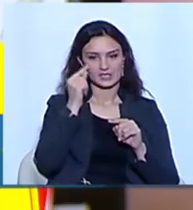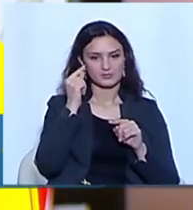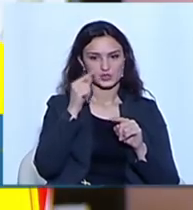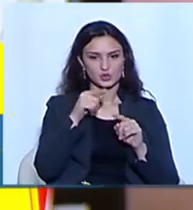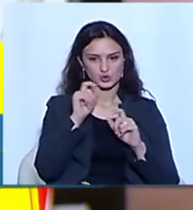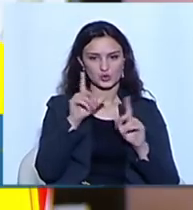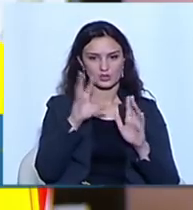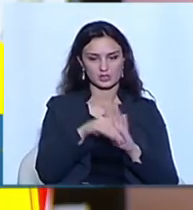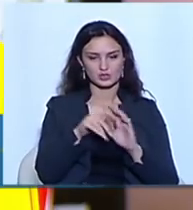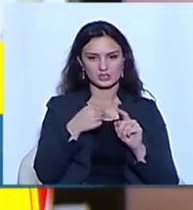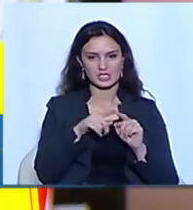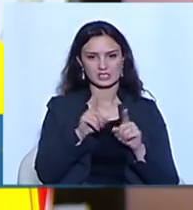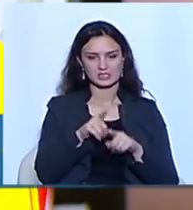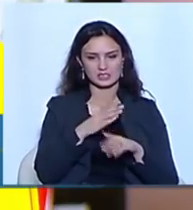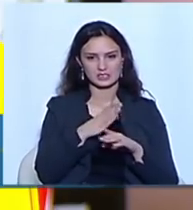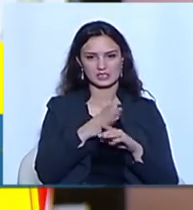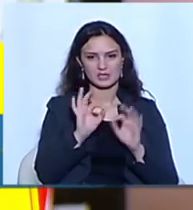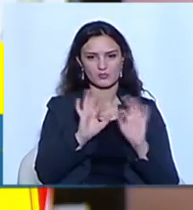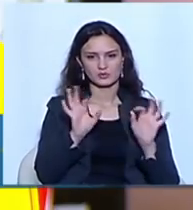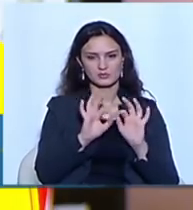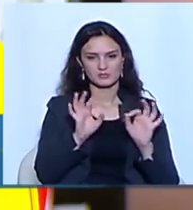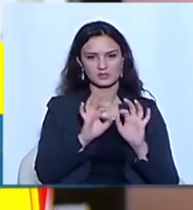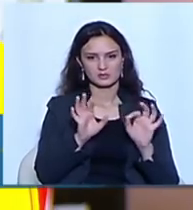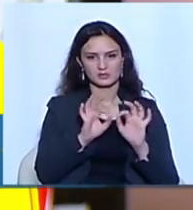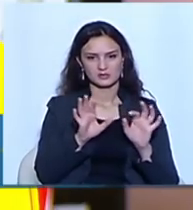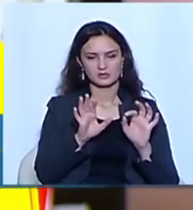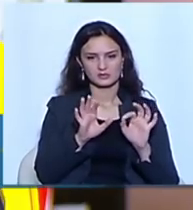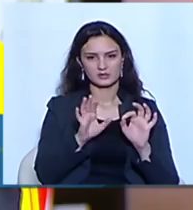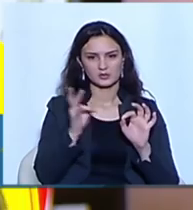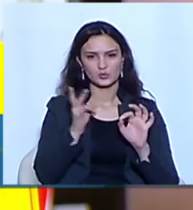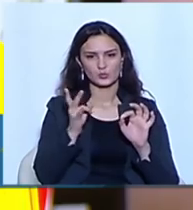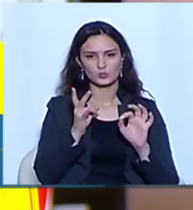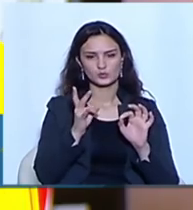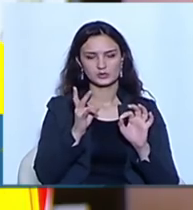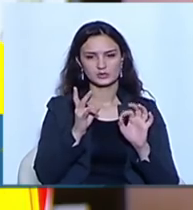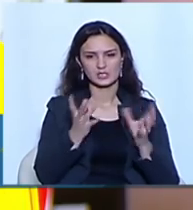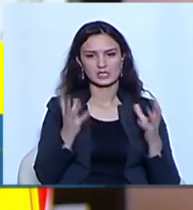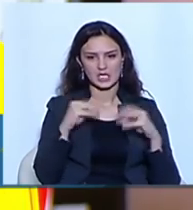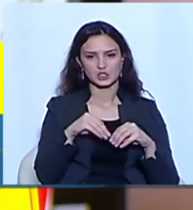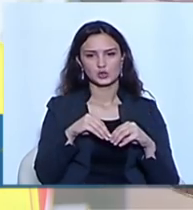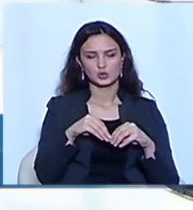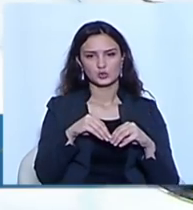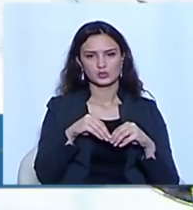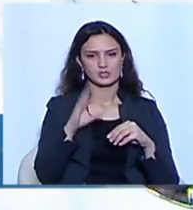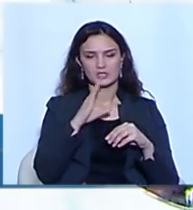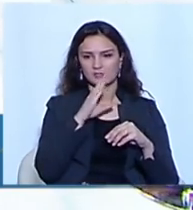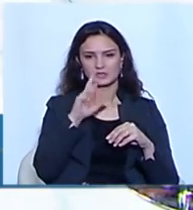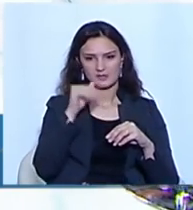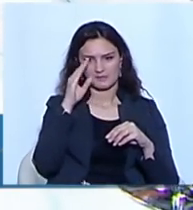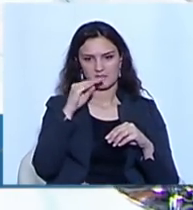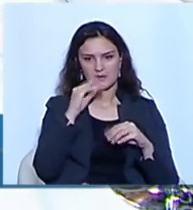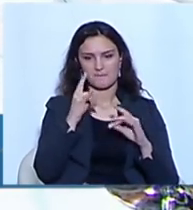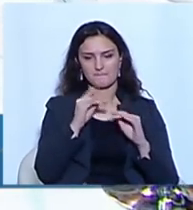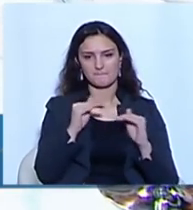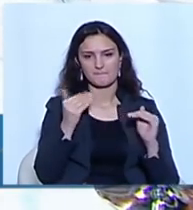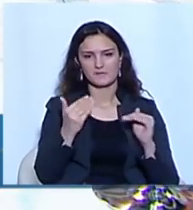ფსიქოდინამიკურ სკოლაში არის ესეთი გამოთქმა, კონტეინერება. უნდა დაიტიოს დედამ და მამამ